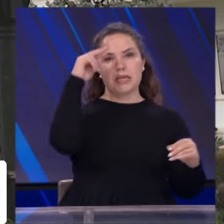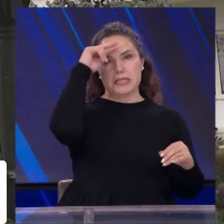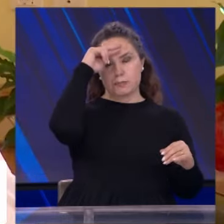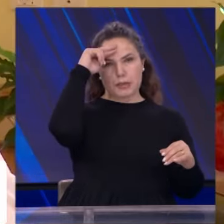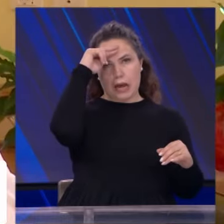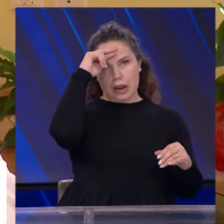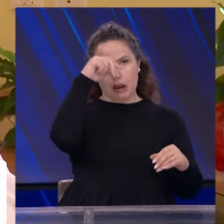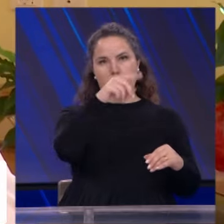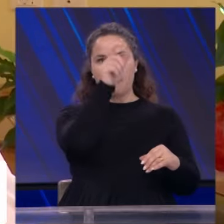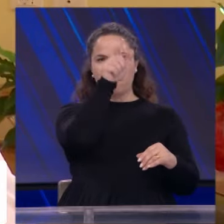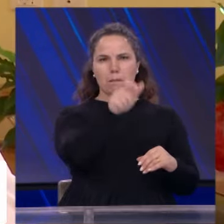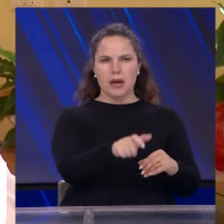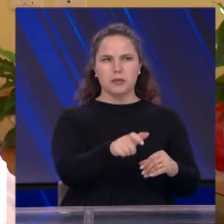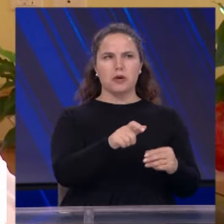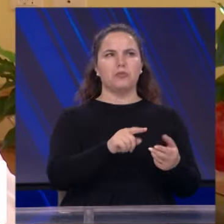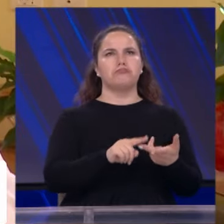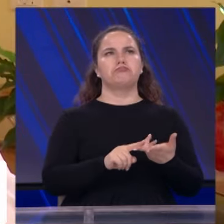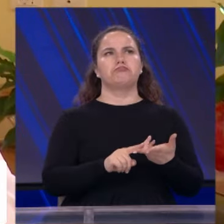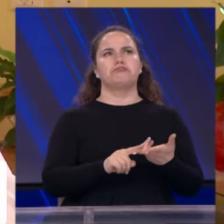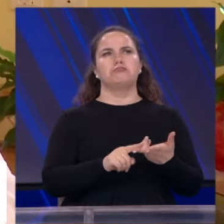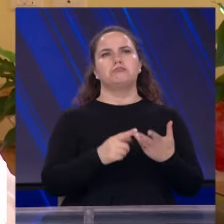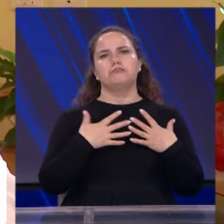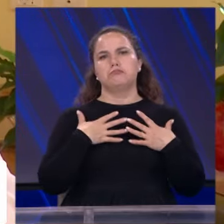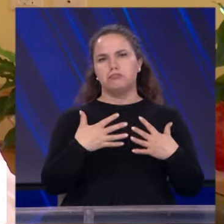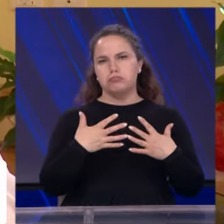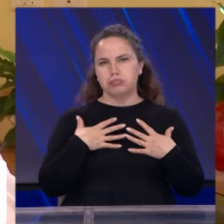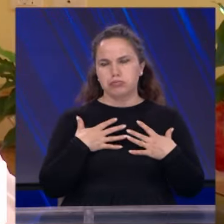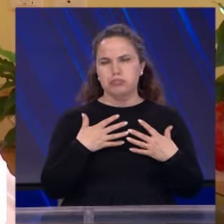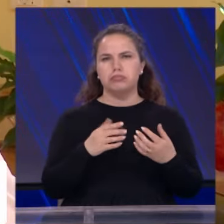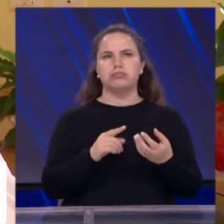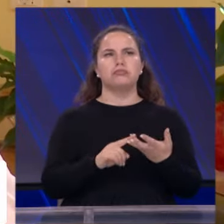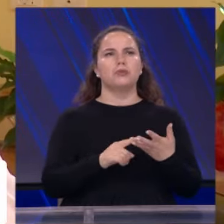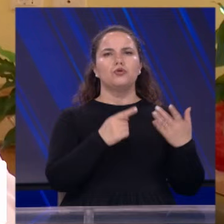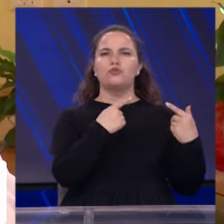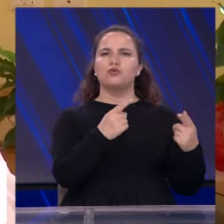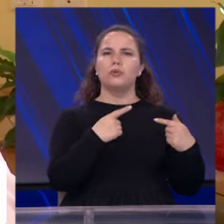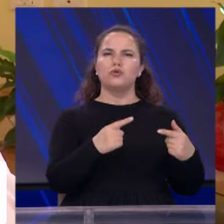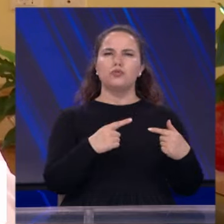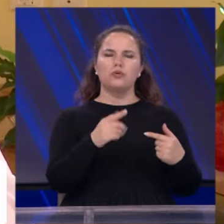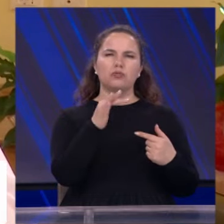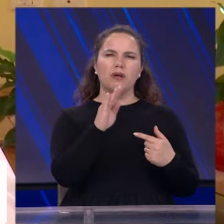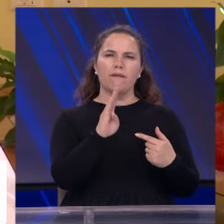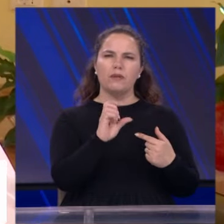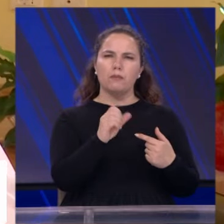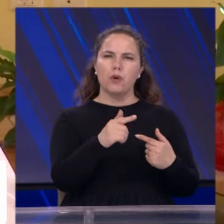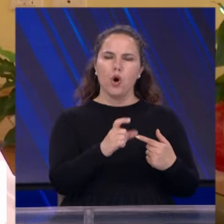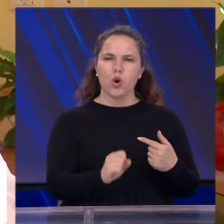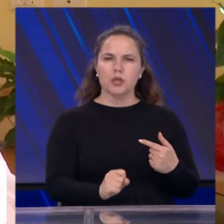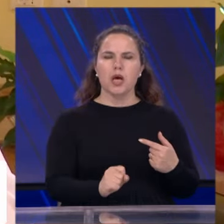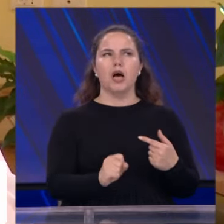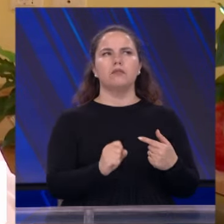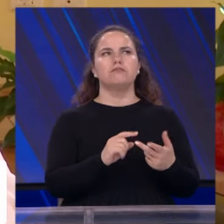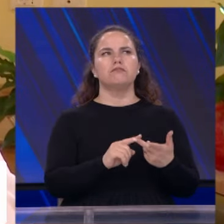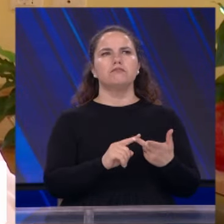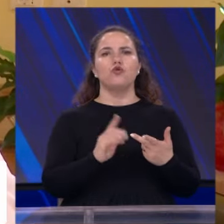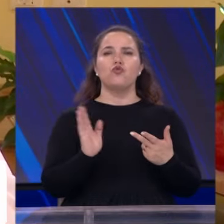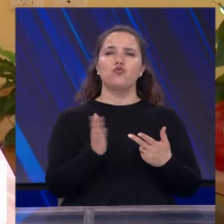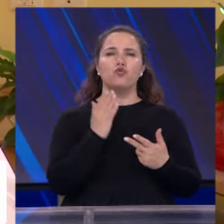kronik, somundje kronike obstruktive, bronkektazi, fibroza cistike, somur